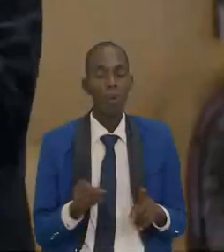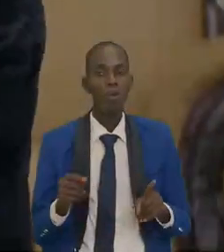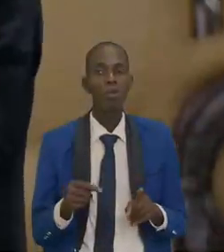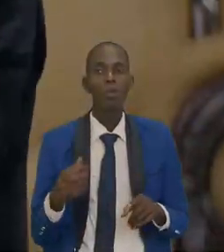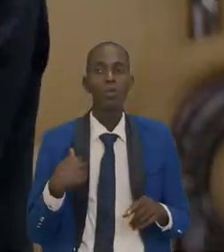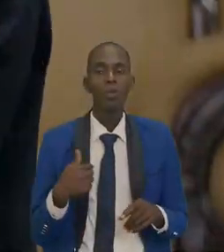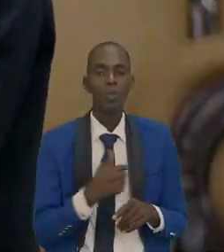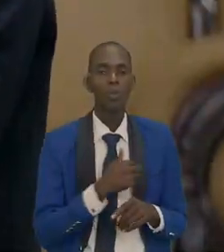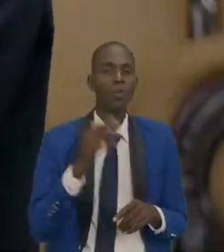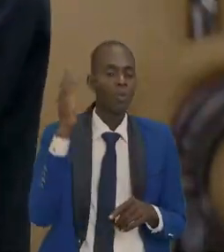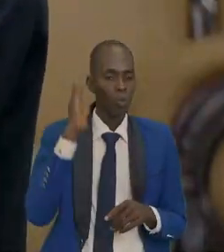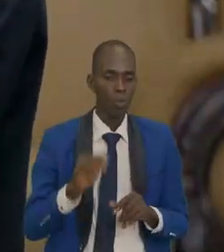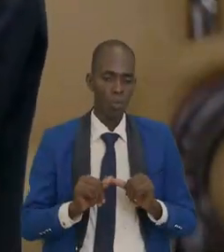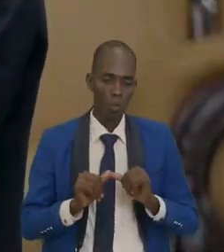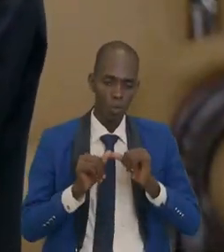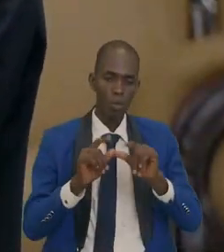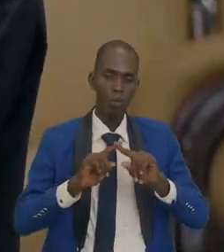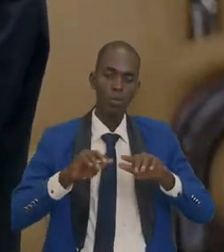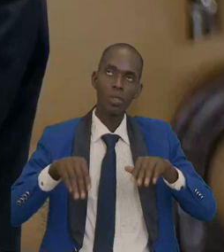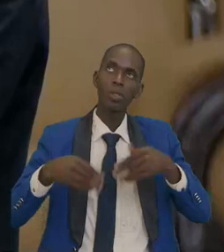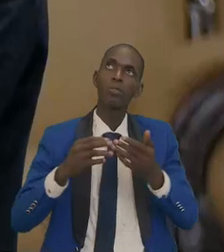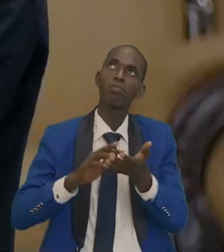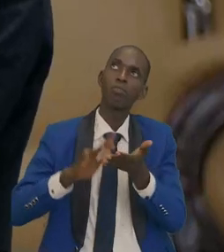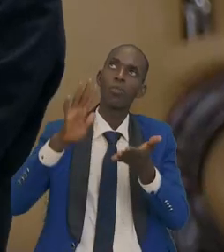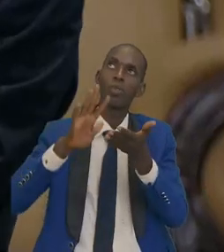Mais nous devons continuer à rendre gloire à Dieu.